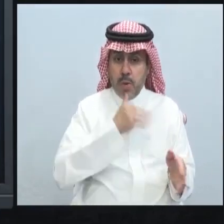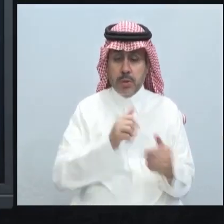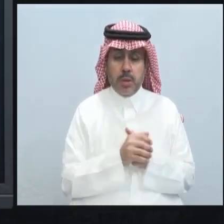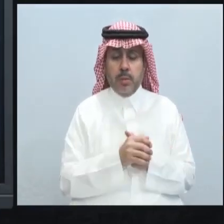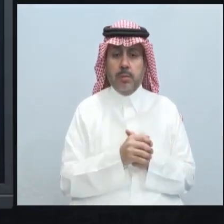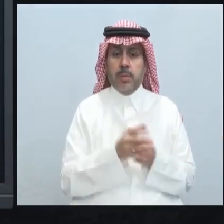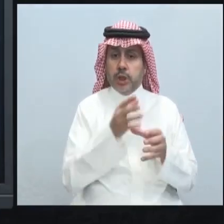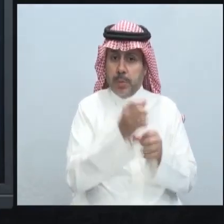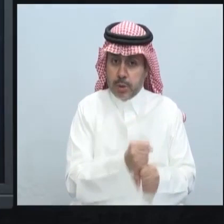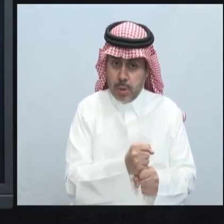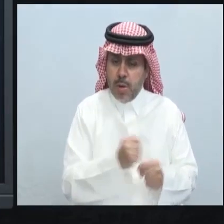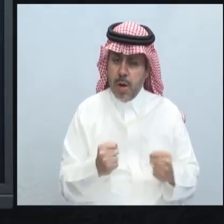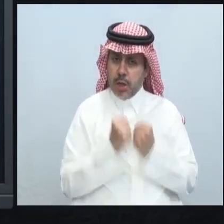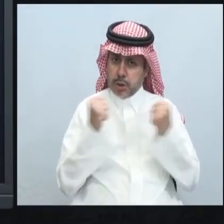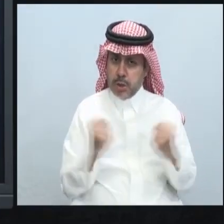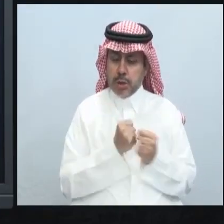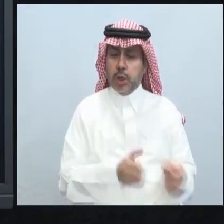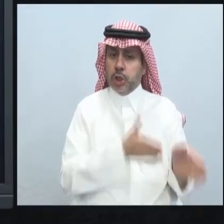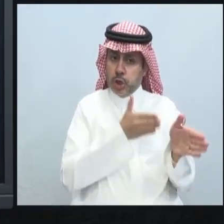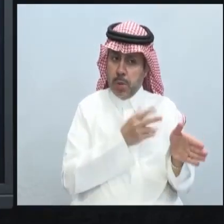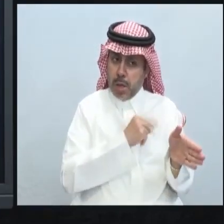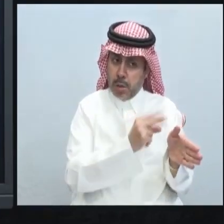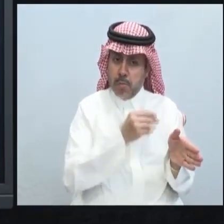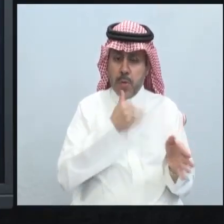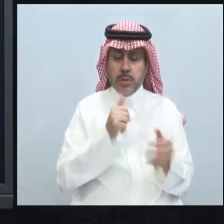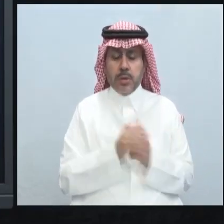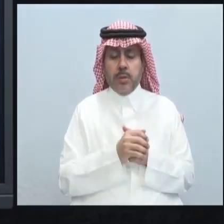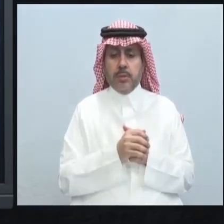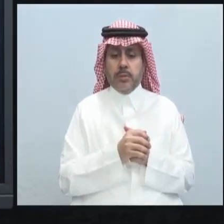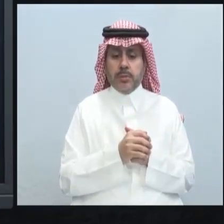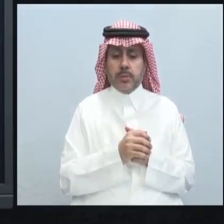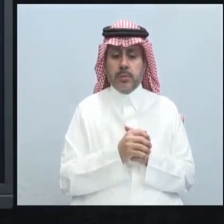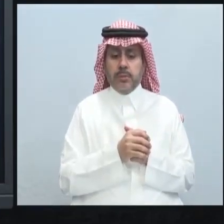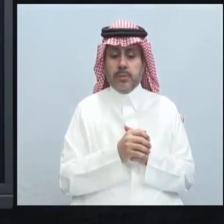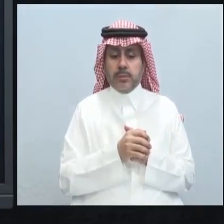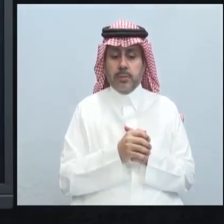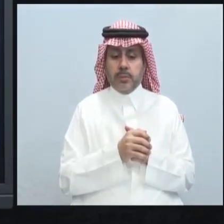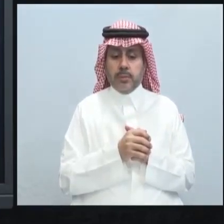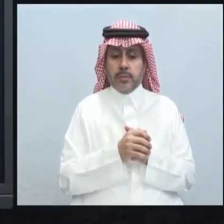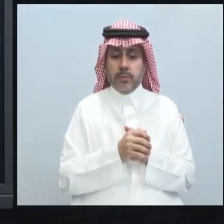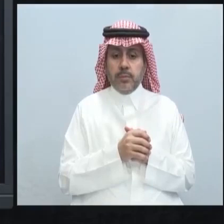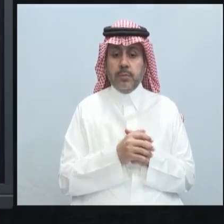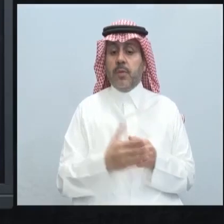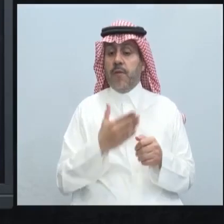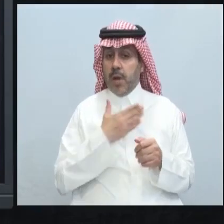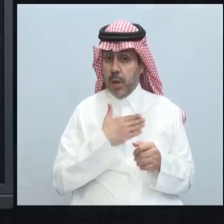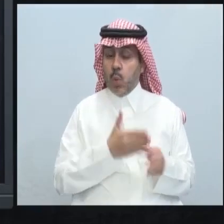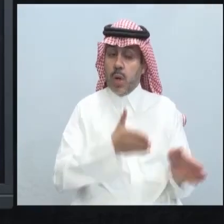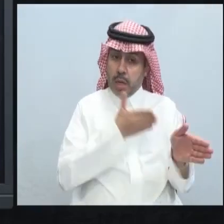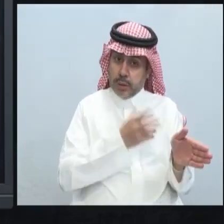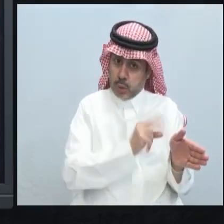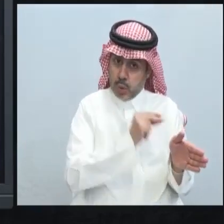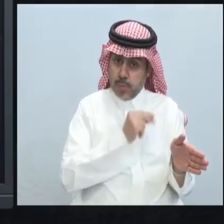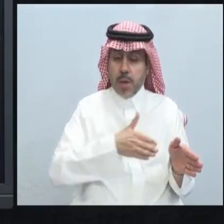وكان حريصا على اتباع سنه النبي صلى الله عليه وسلم فنحن يا ابنائي نقتدي